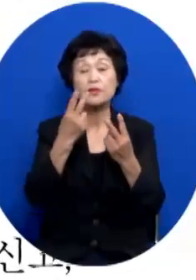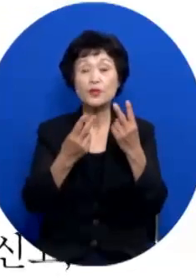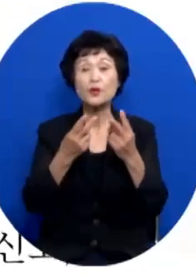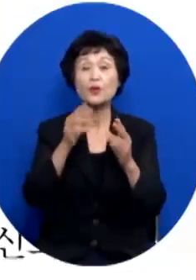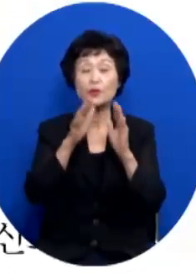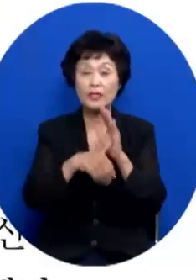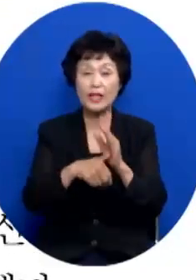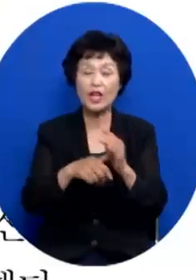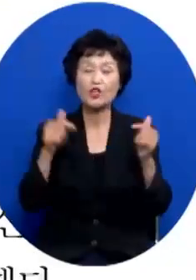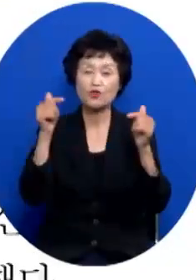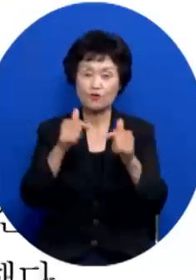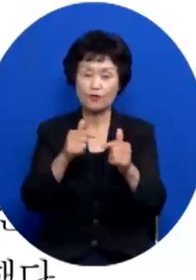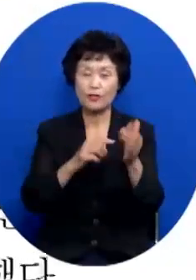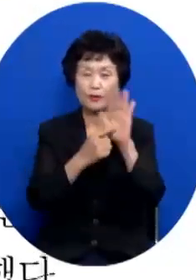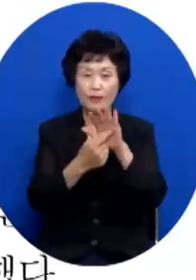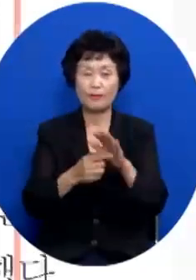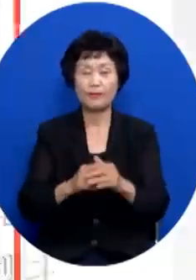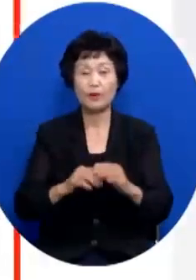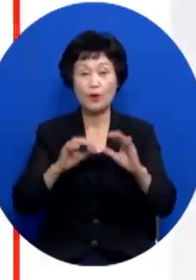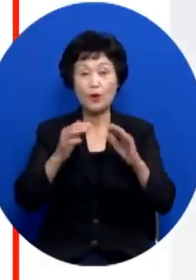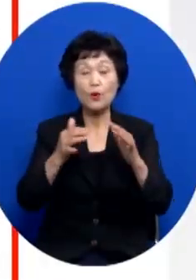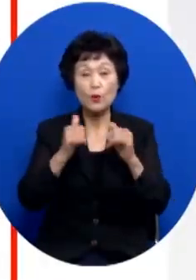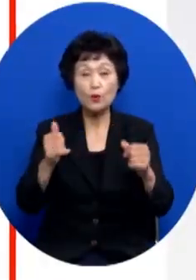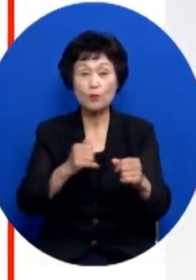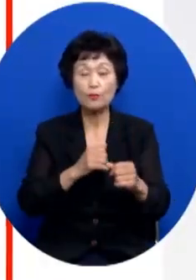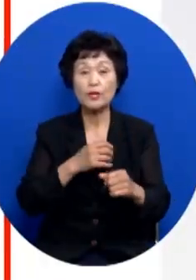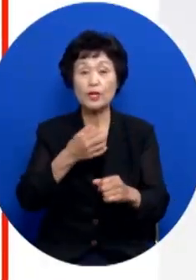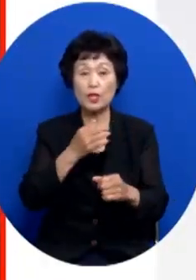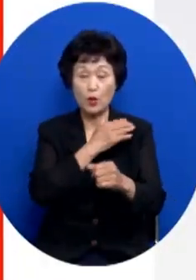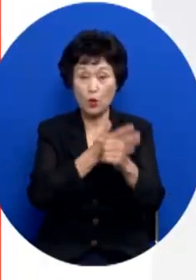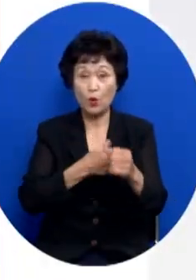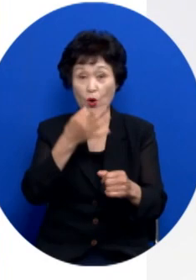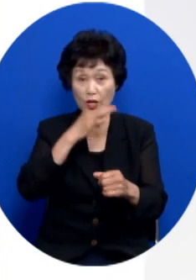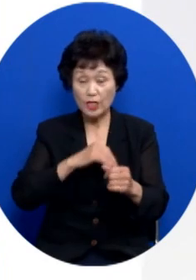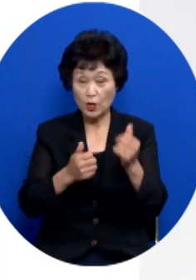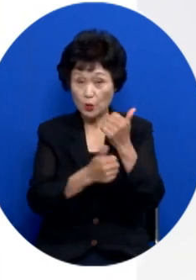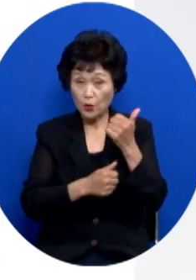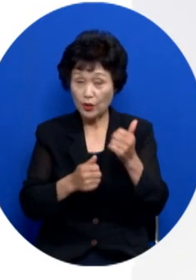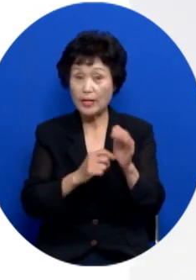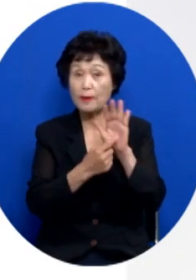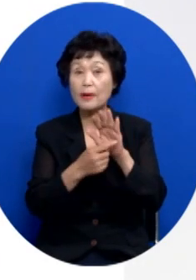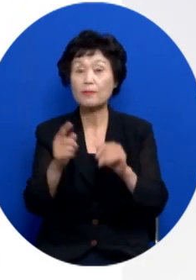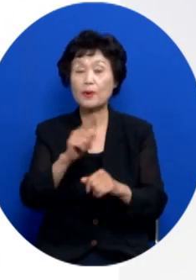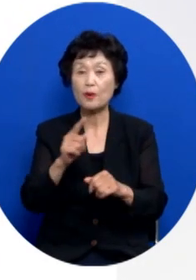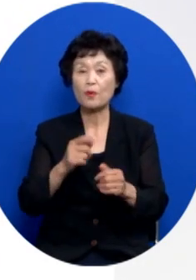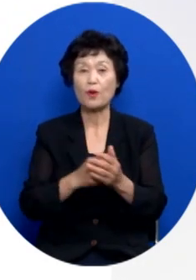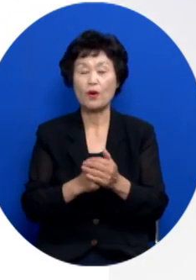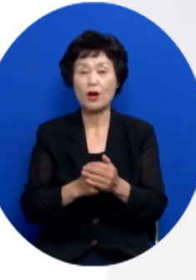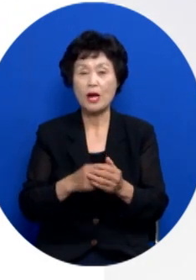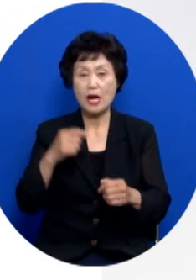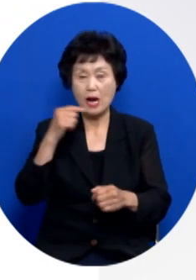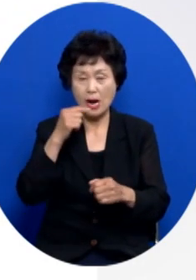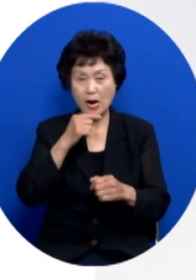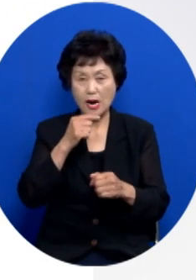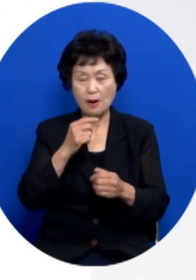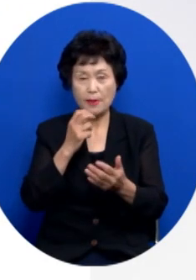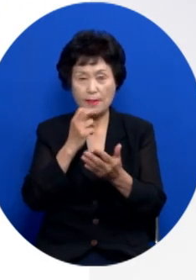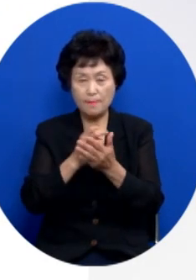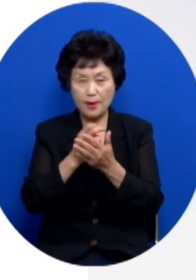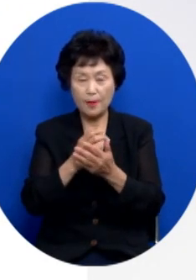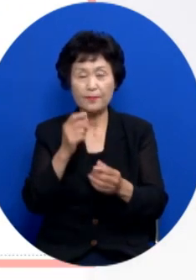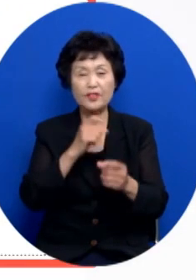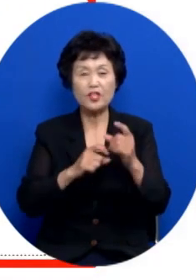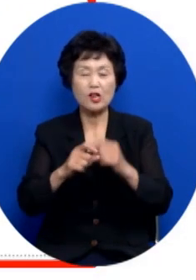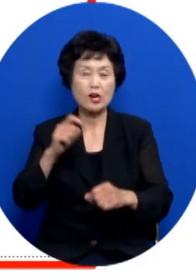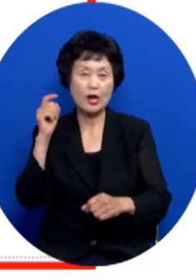것으로 집계됐습니다. 국민권익위는 각 기관의 청탁방지 담당관이 엄정한 법 집행을 할 수 있도록 교육을 더 강화해